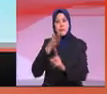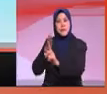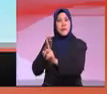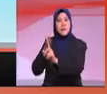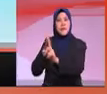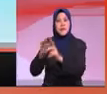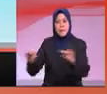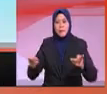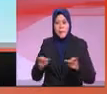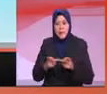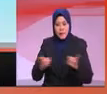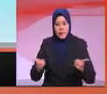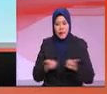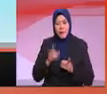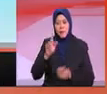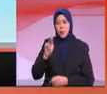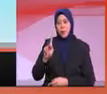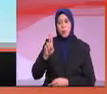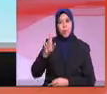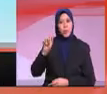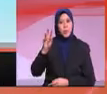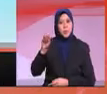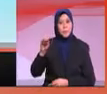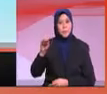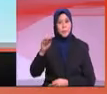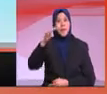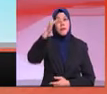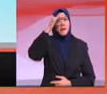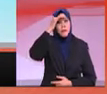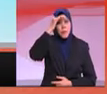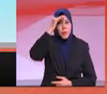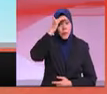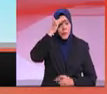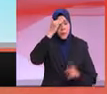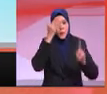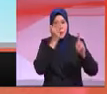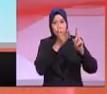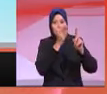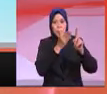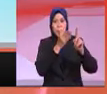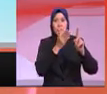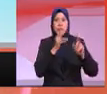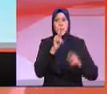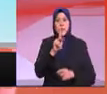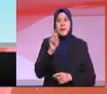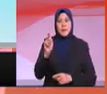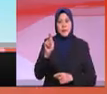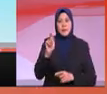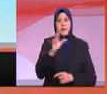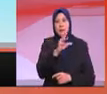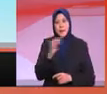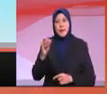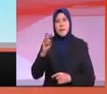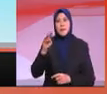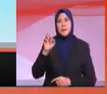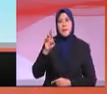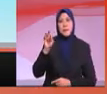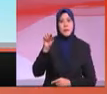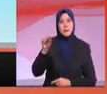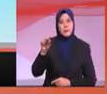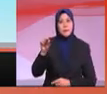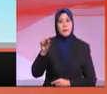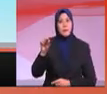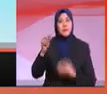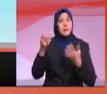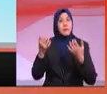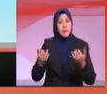di kawasan daerah Kulim dan juga di Johor ditumpukan di Kota Tinggi dan juga di Mersing. Dan